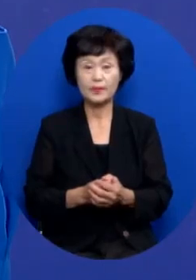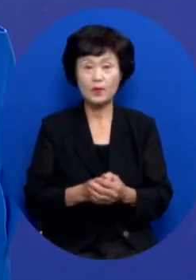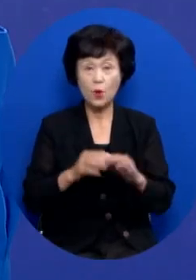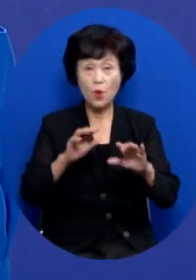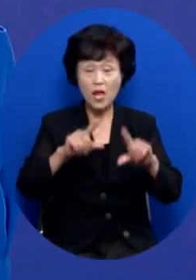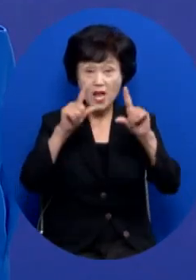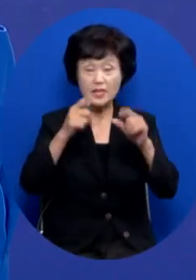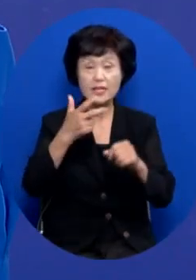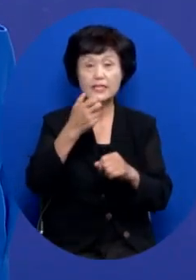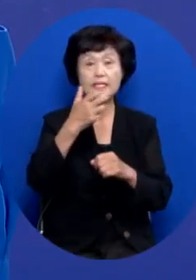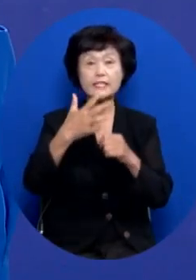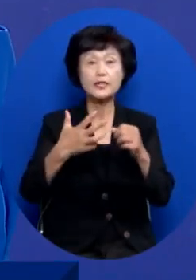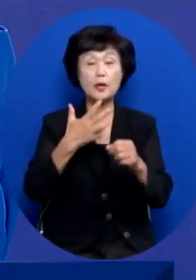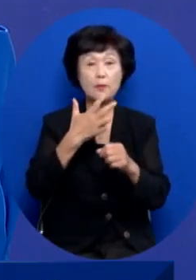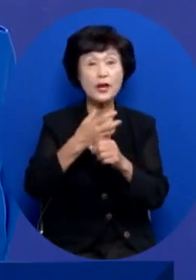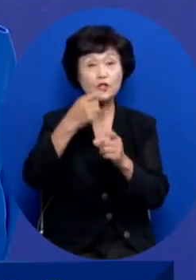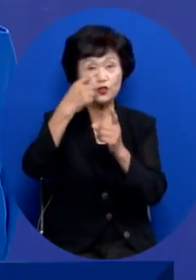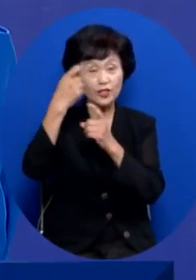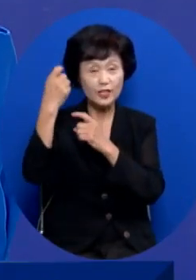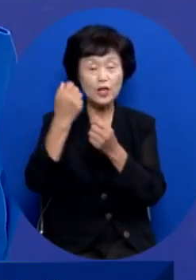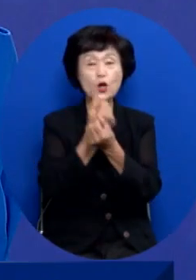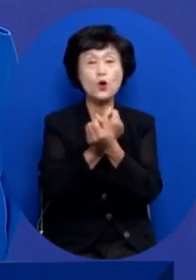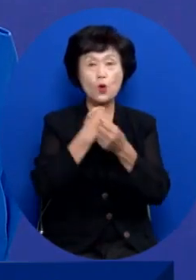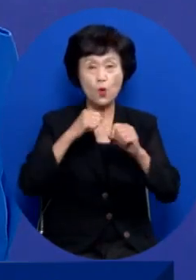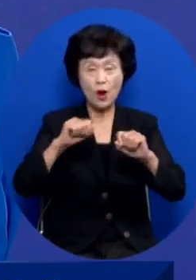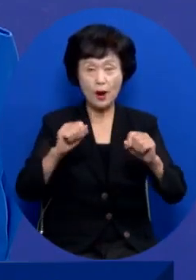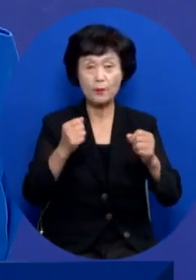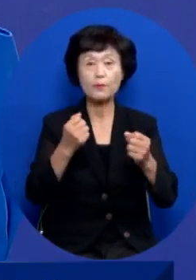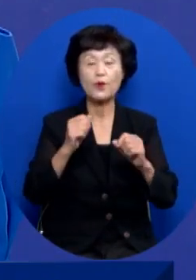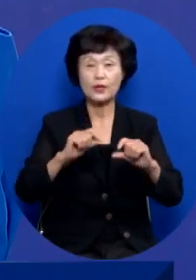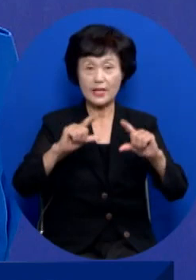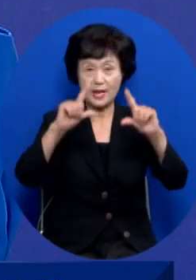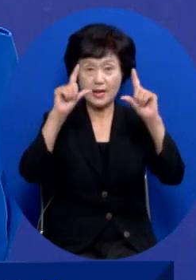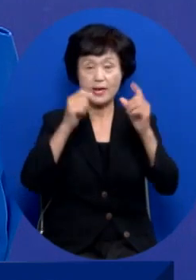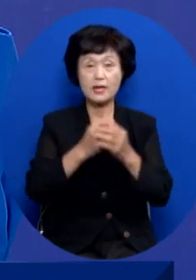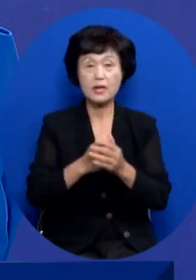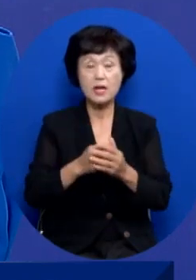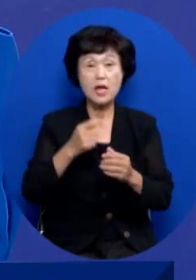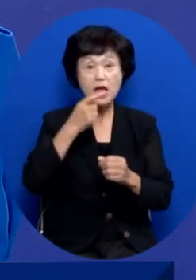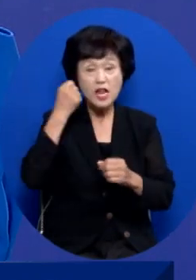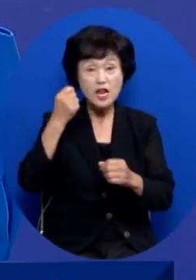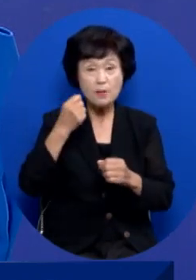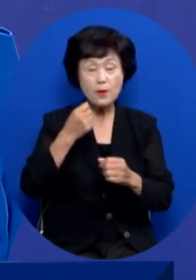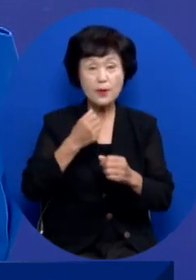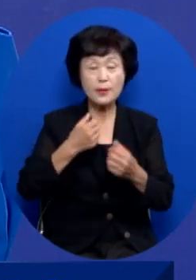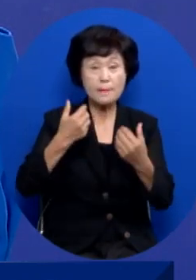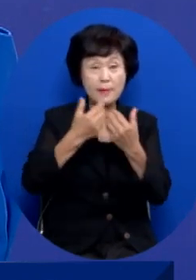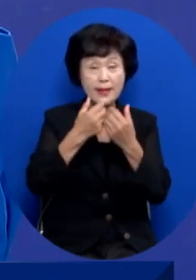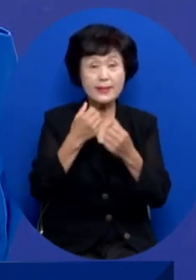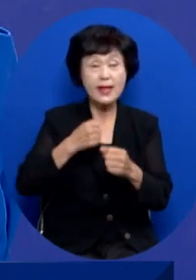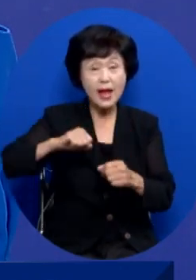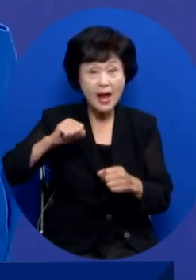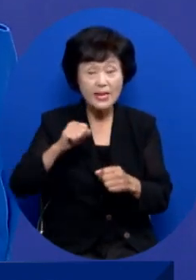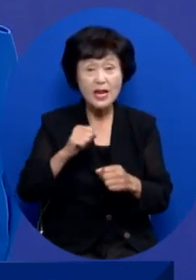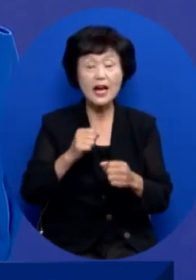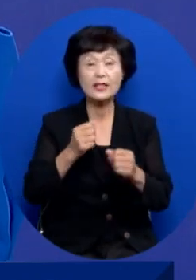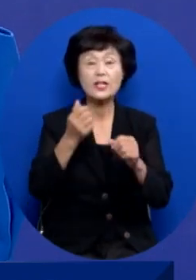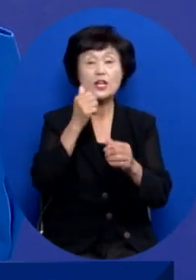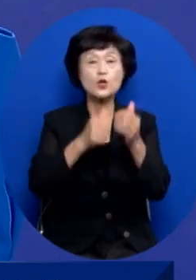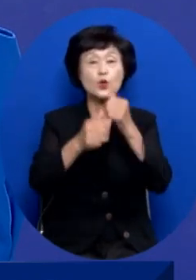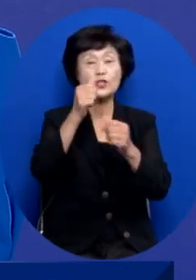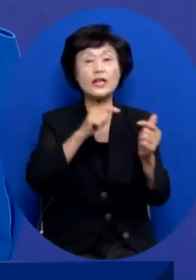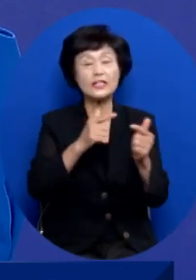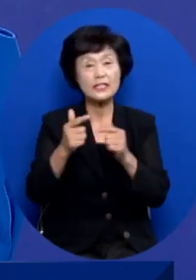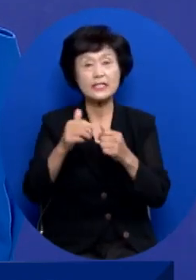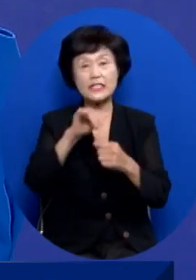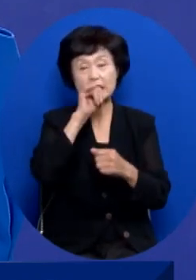올해는 78주년인 광복절입니다. 일제의 포갑에 항거한 믿음의 선조들이 있었기에 광복을 맞을 수 있었는데요. 오늘은